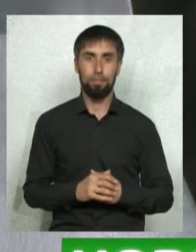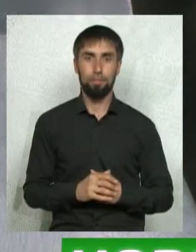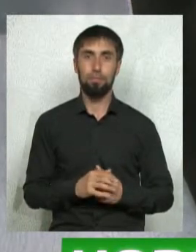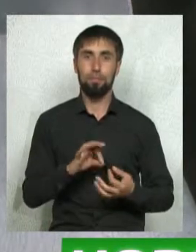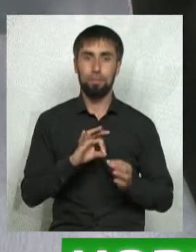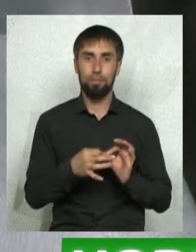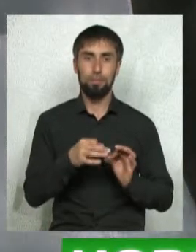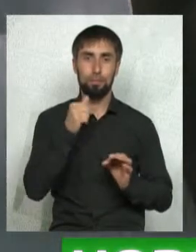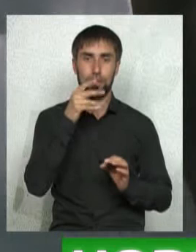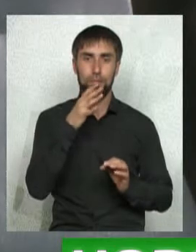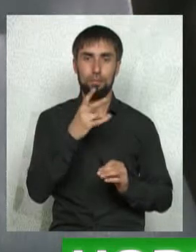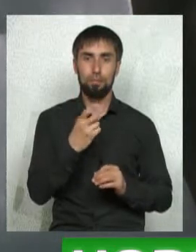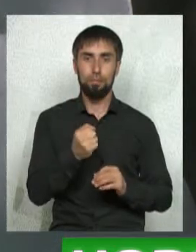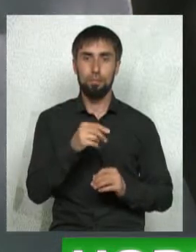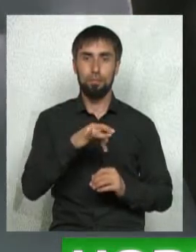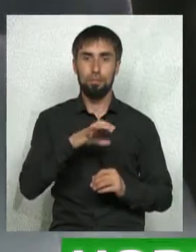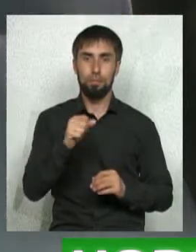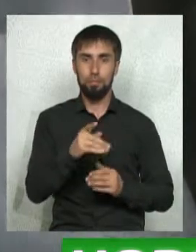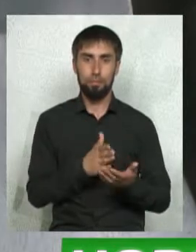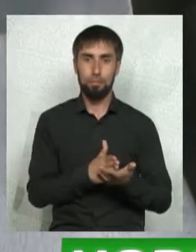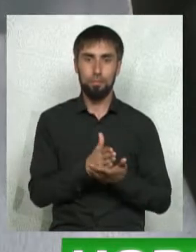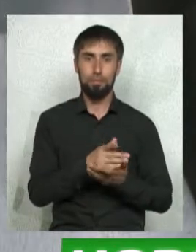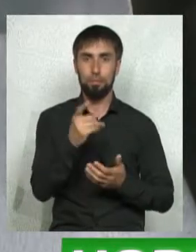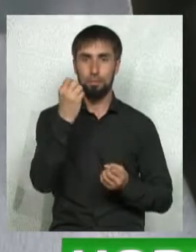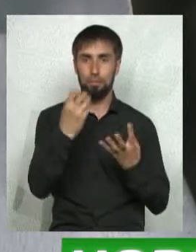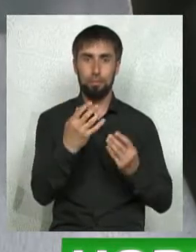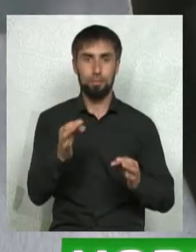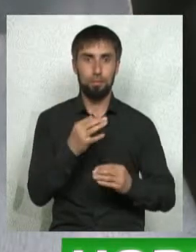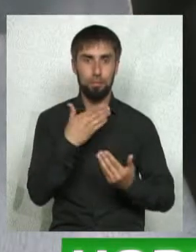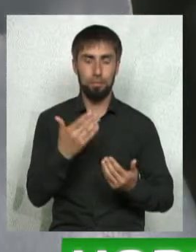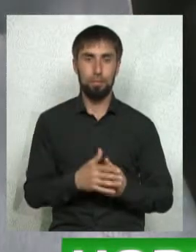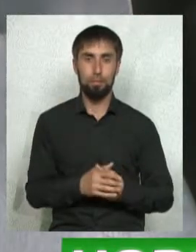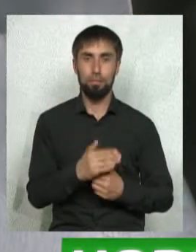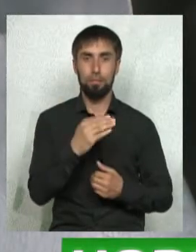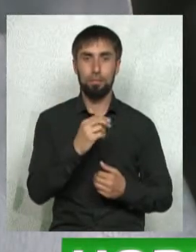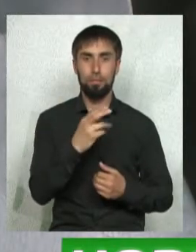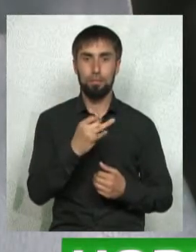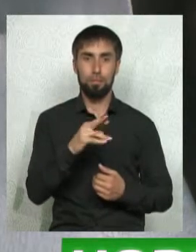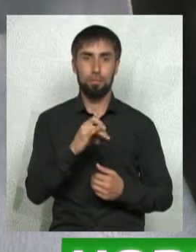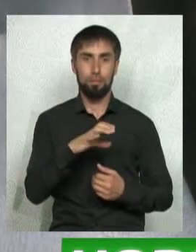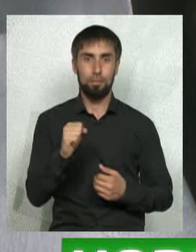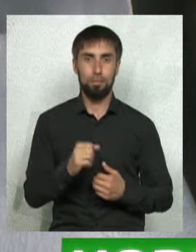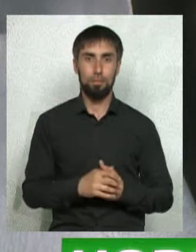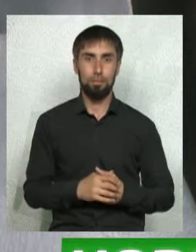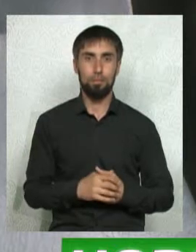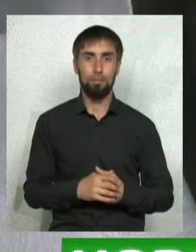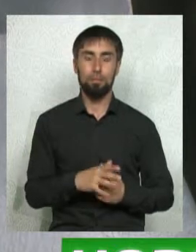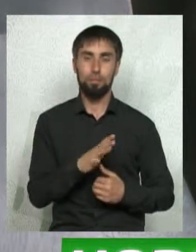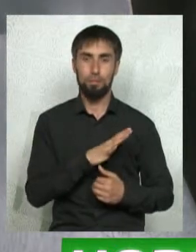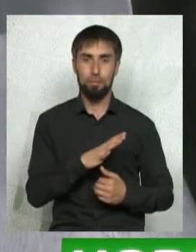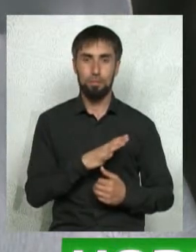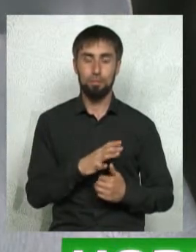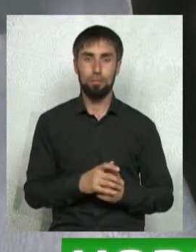Сложно, когда вот на трассу вот выезжаешь, вот тут же ни светофора, ничего нету, федеральная трасса. Бывает